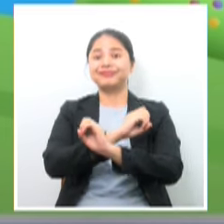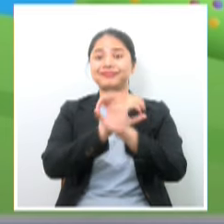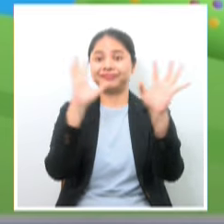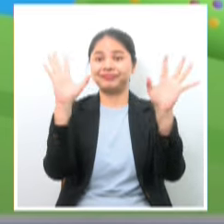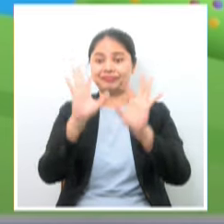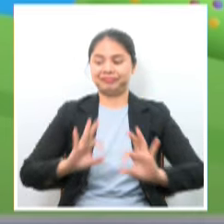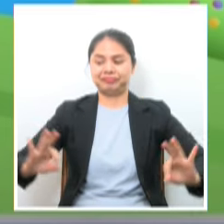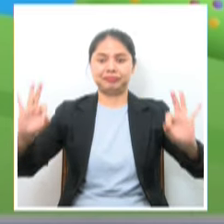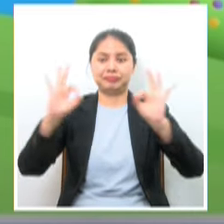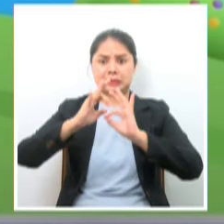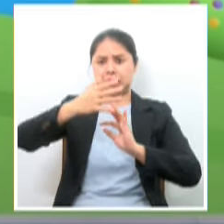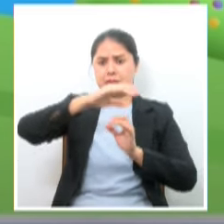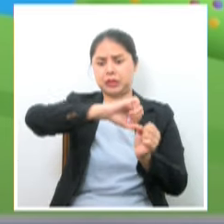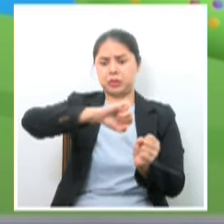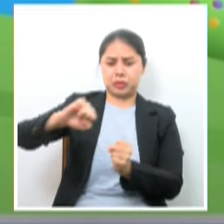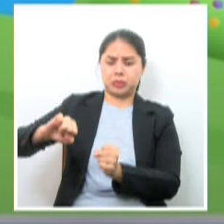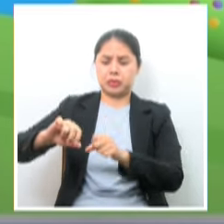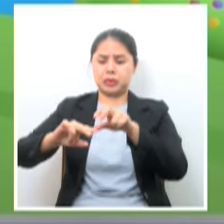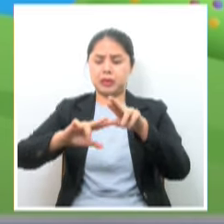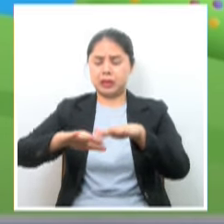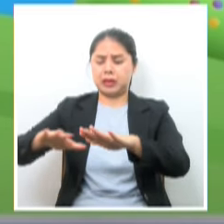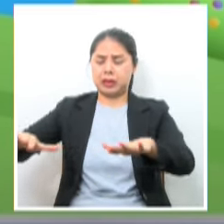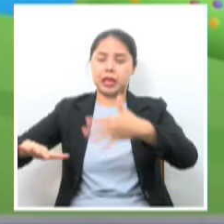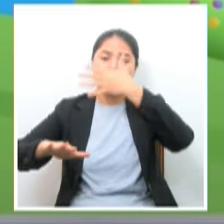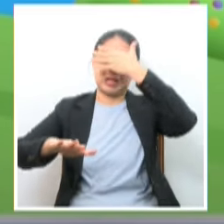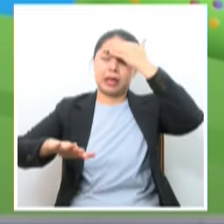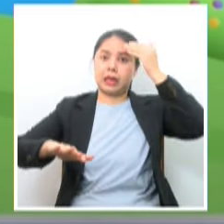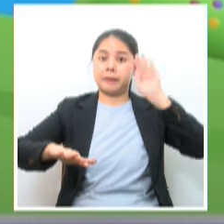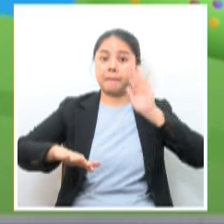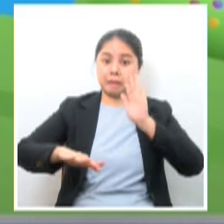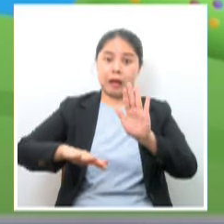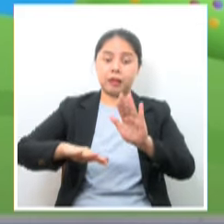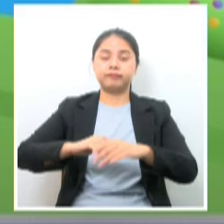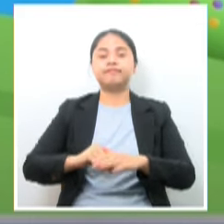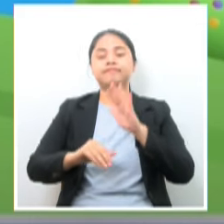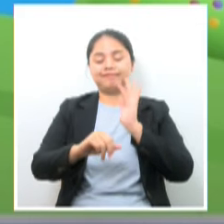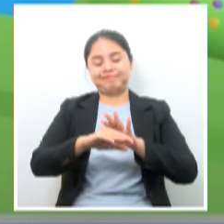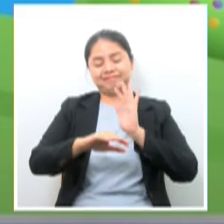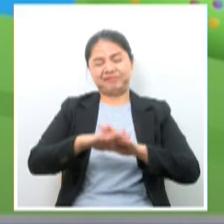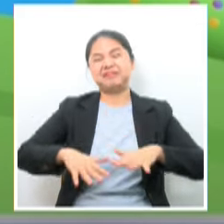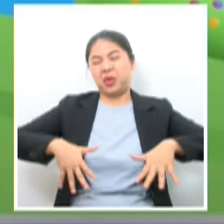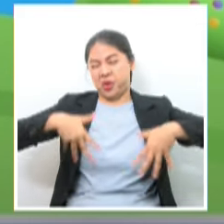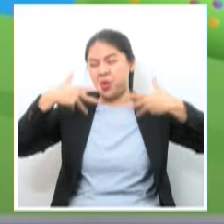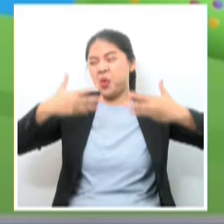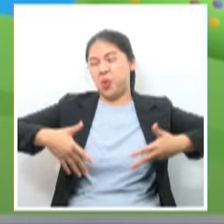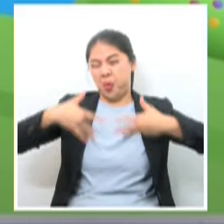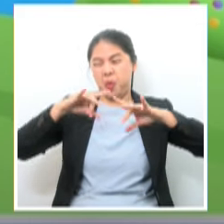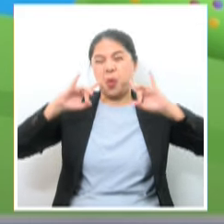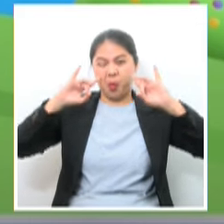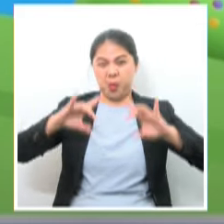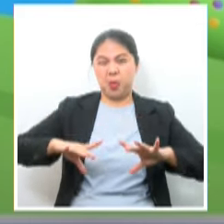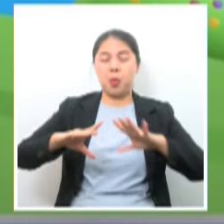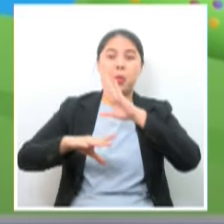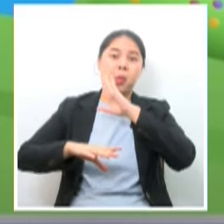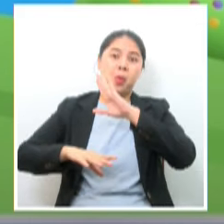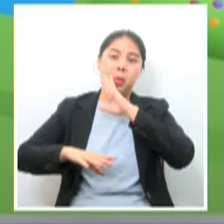ไม่ทิ้งเด็กไว้ในรถหรือต้องไม่ลืมเด็กไว้ในรถอันนี้ฝากย้ำด้วยโดยเฉพาะช่วงนี้อากาศร้อนมากถ้าเกิดลืมเด็กไว้ในรถแล้